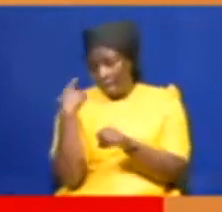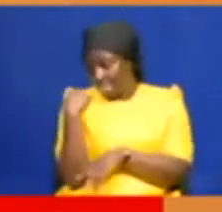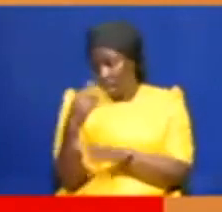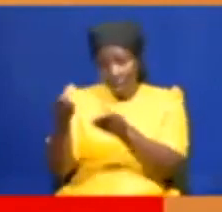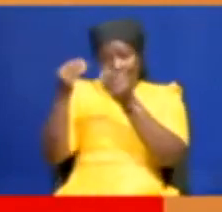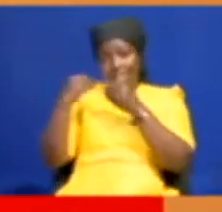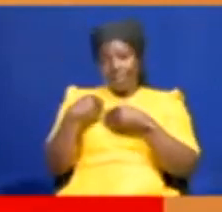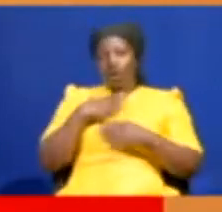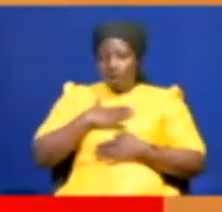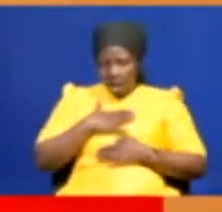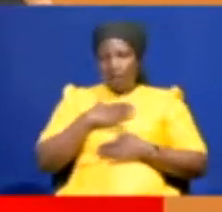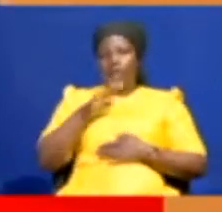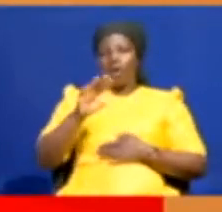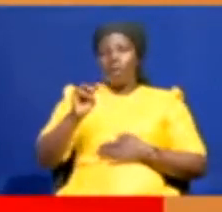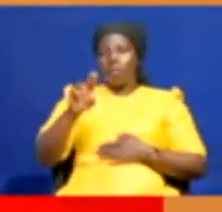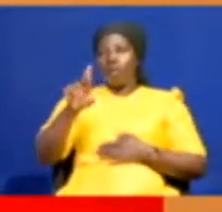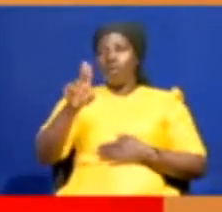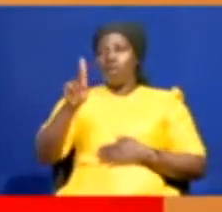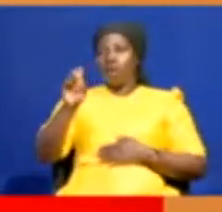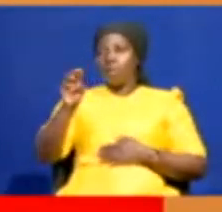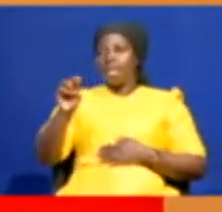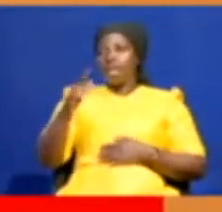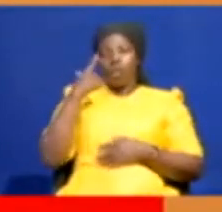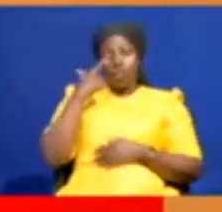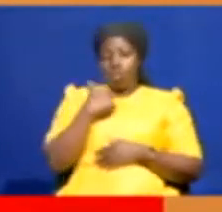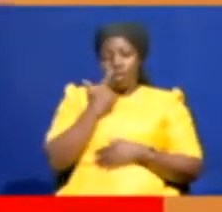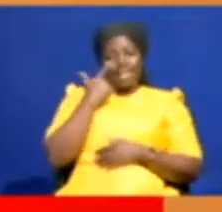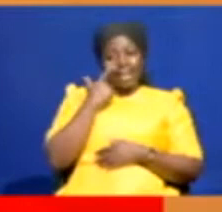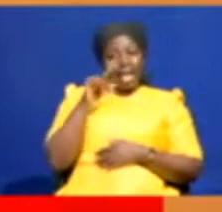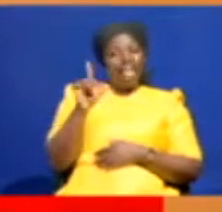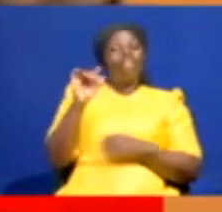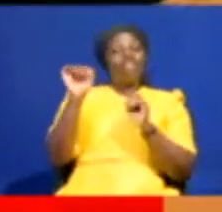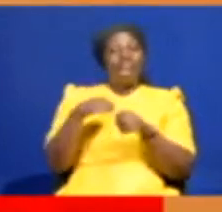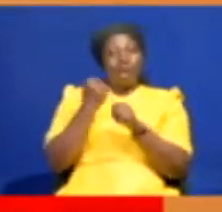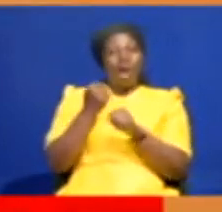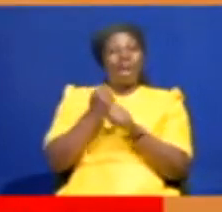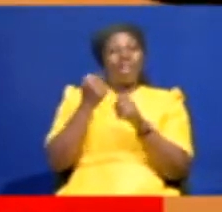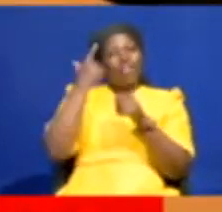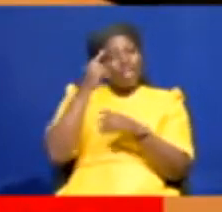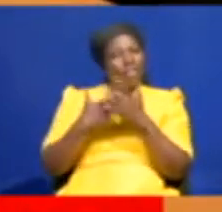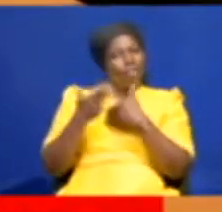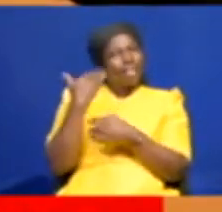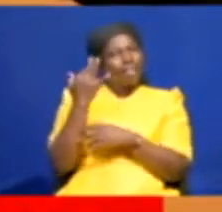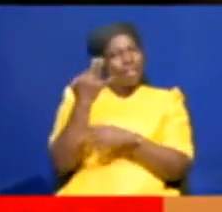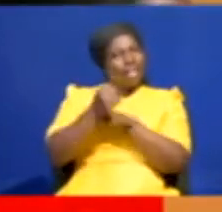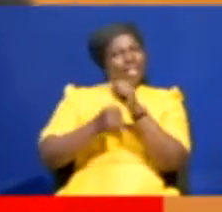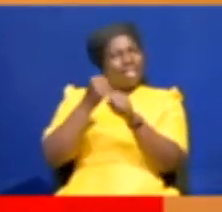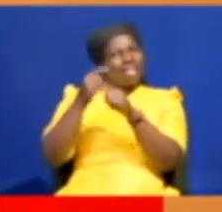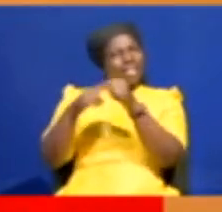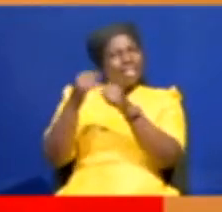mheshimiwa Murkomen, ambaye anaonekana anaweza fanya kazi. In fact, for the first kitu